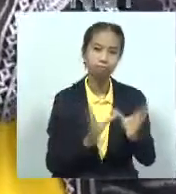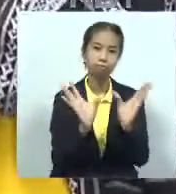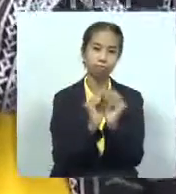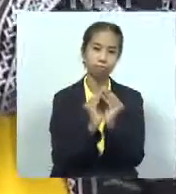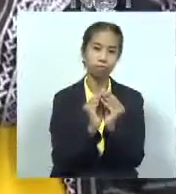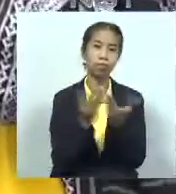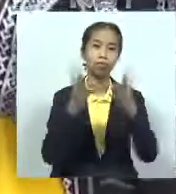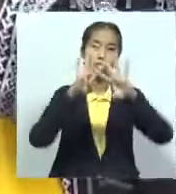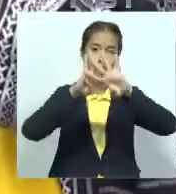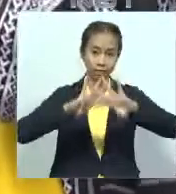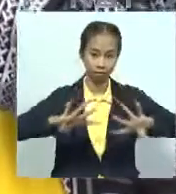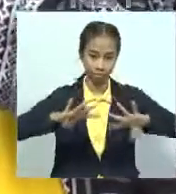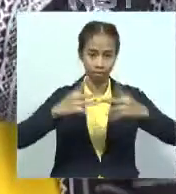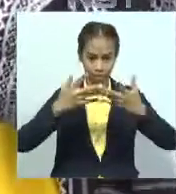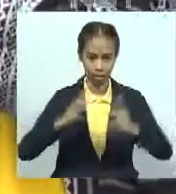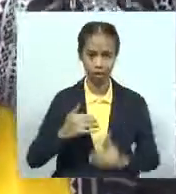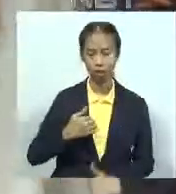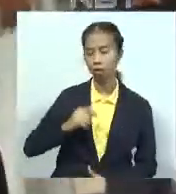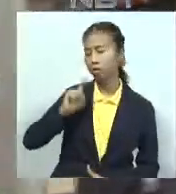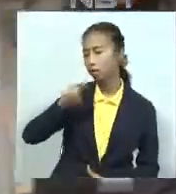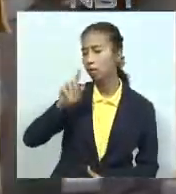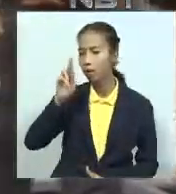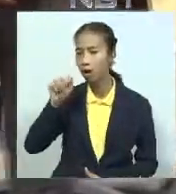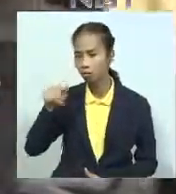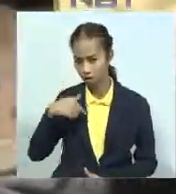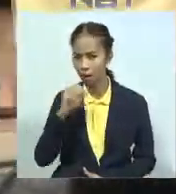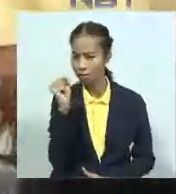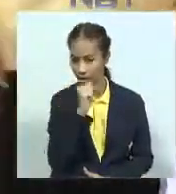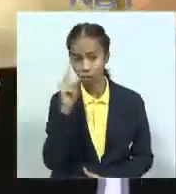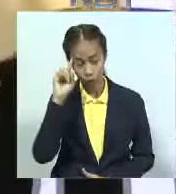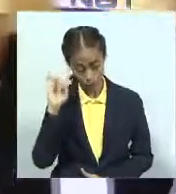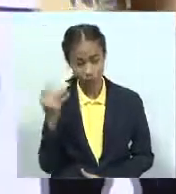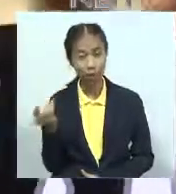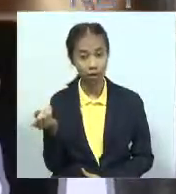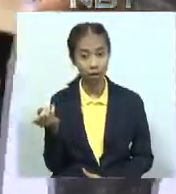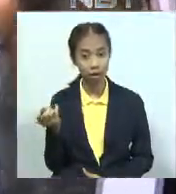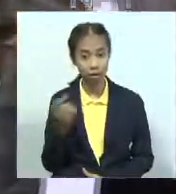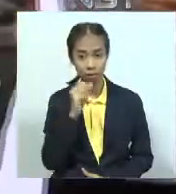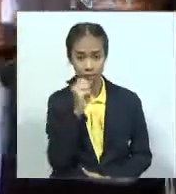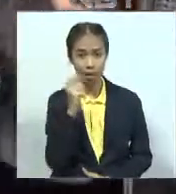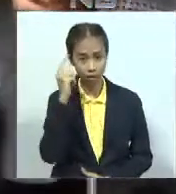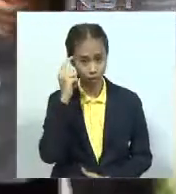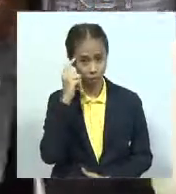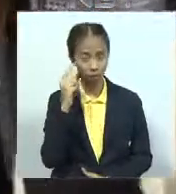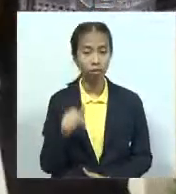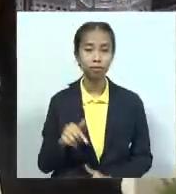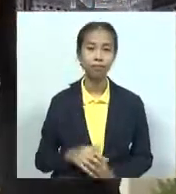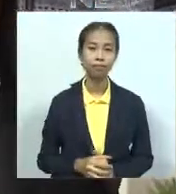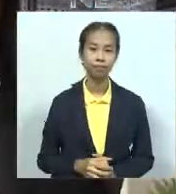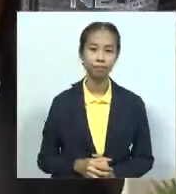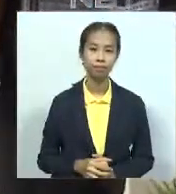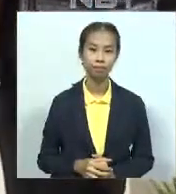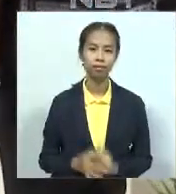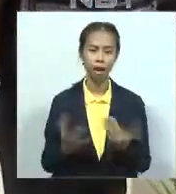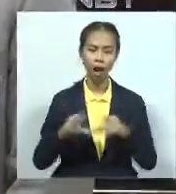ชุมอาเซียนและหันกลับมาถามผู้สื่อข่าวว่ารู้จักเพลงนี้หรือไม่รู้จักแต่เมื่อไหร่จะจัดตั้งรัฐบาลท